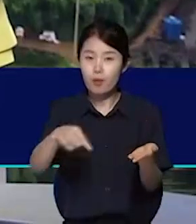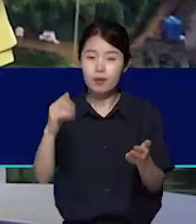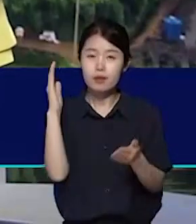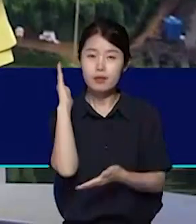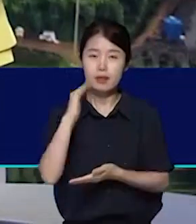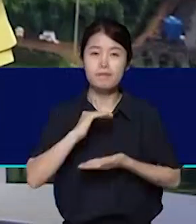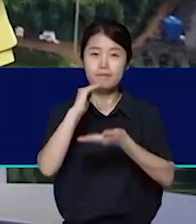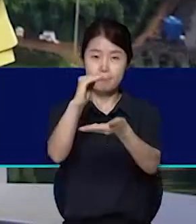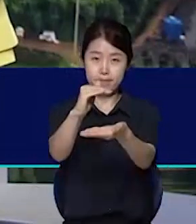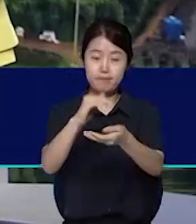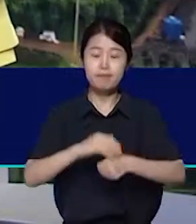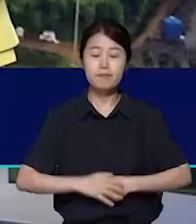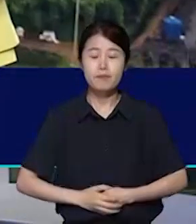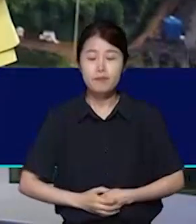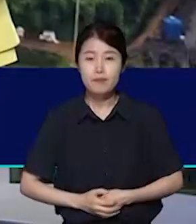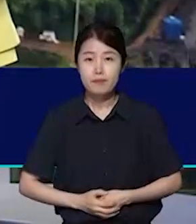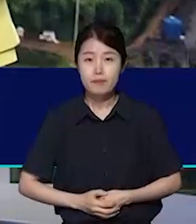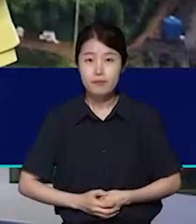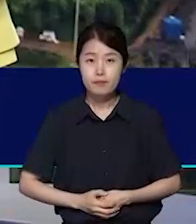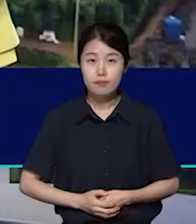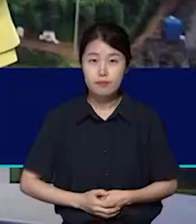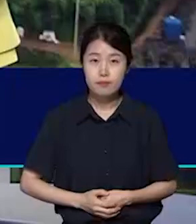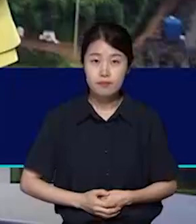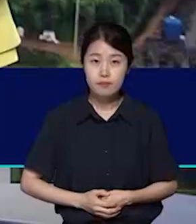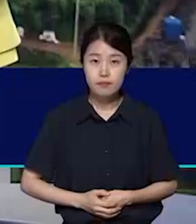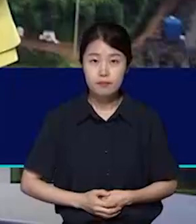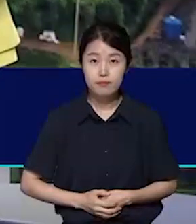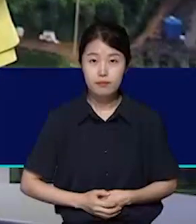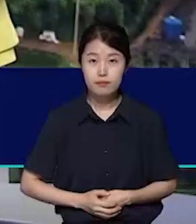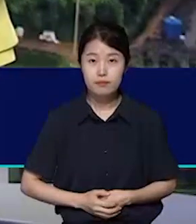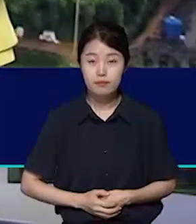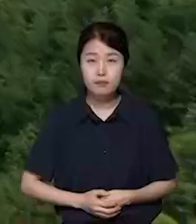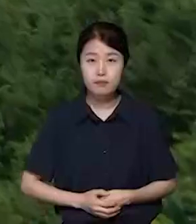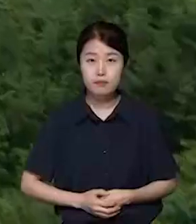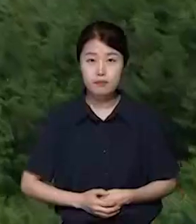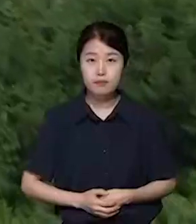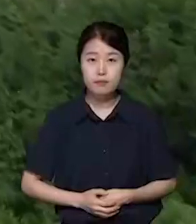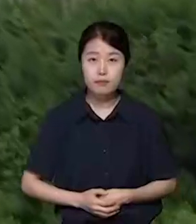연속으로 짚어보겠습니다. 고영민 기자가 취재했습니다.